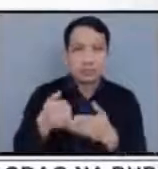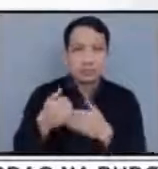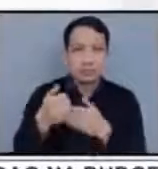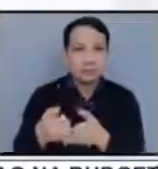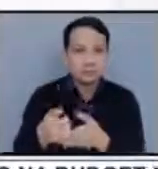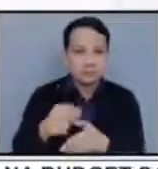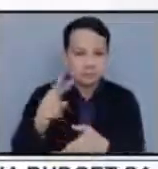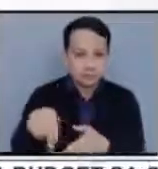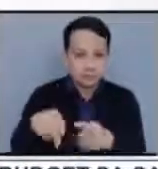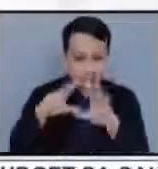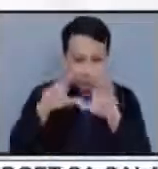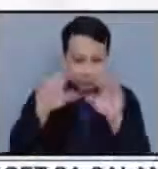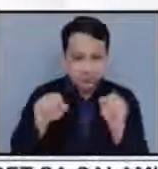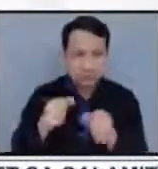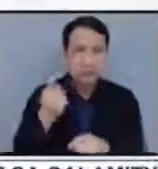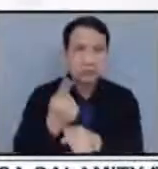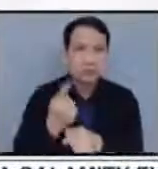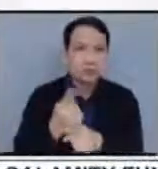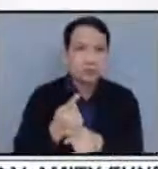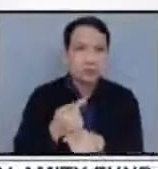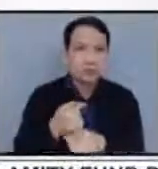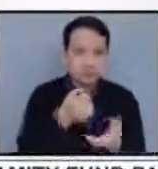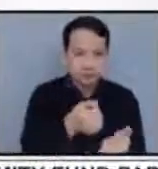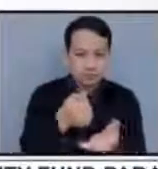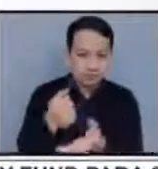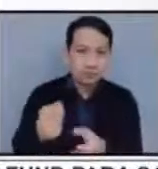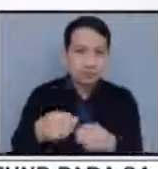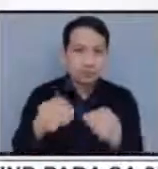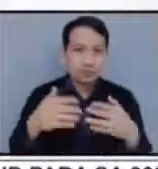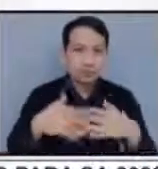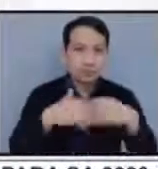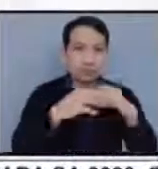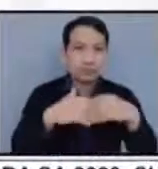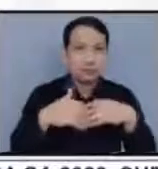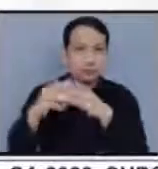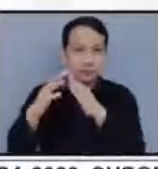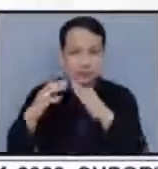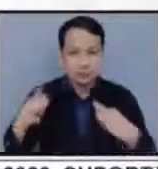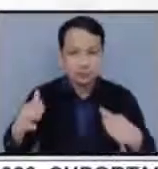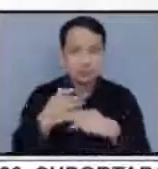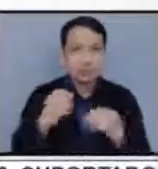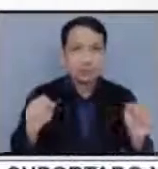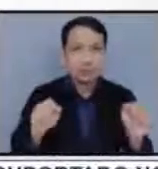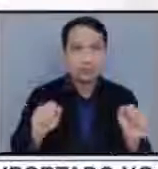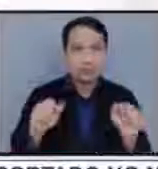sa tamang pagdedisenyo at pagtatayo ng bahay na ligtas sa mga sakuna at kalamidad.